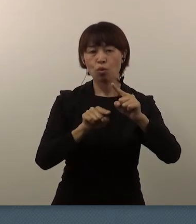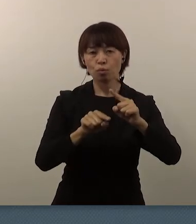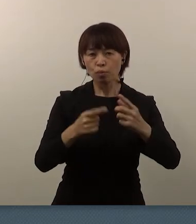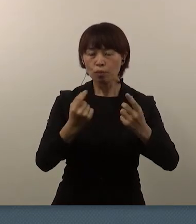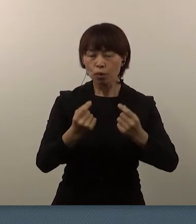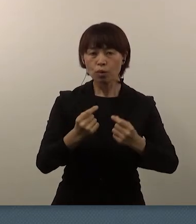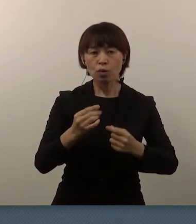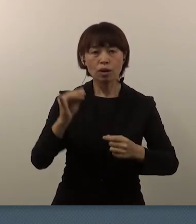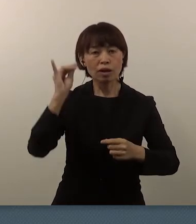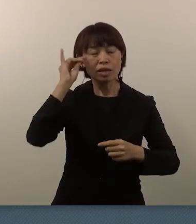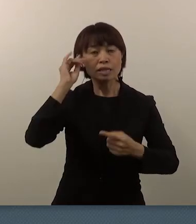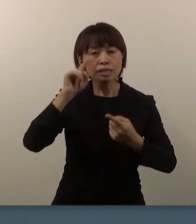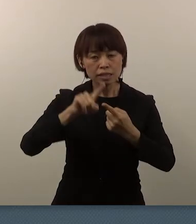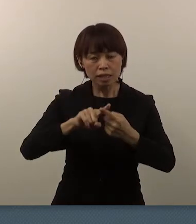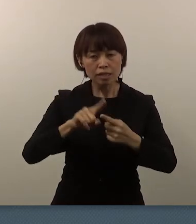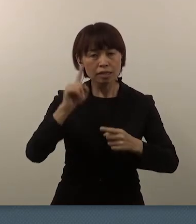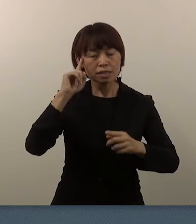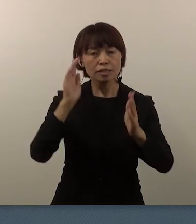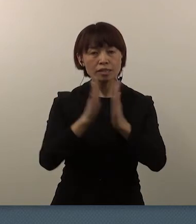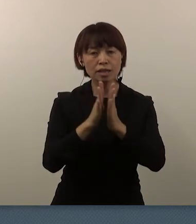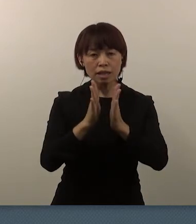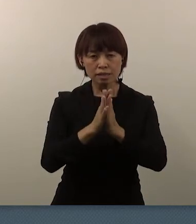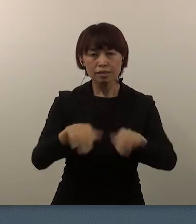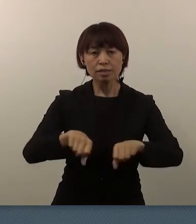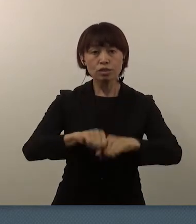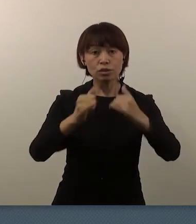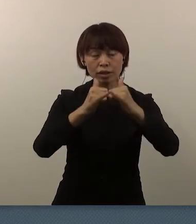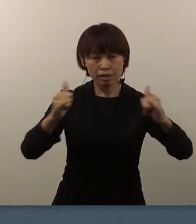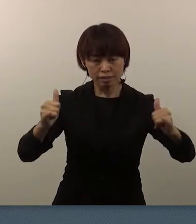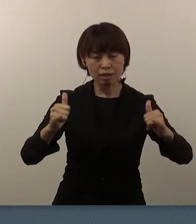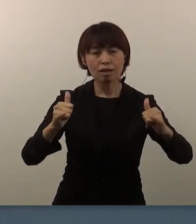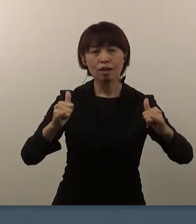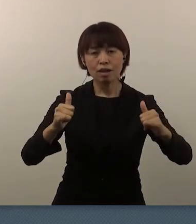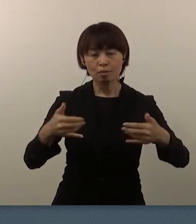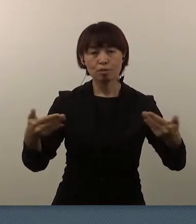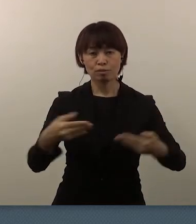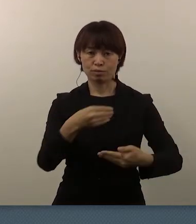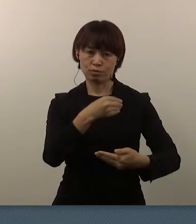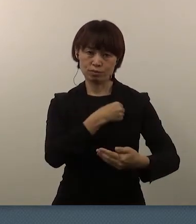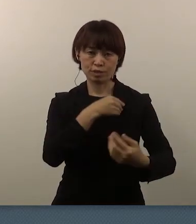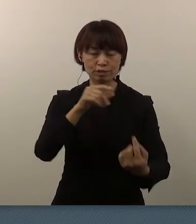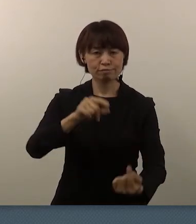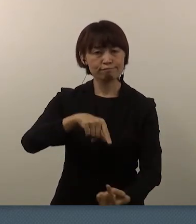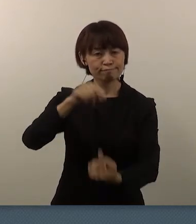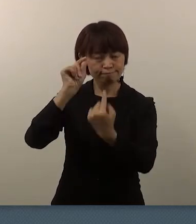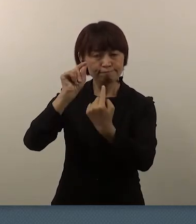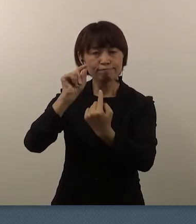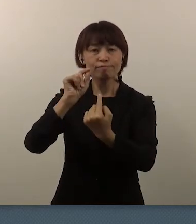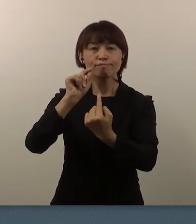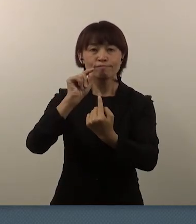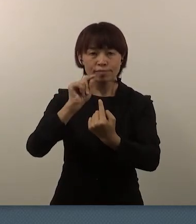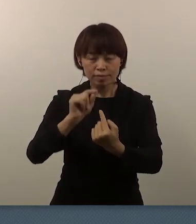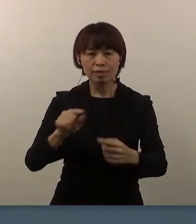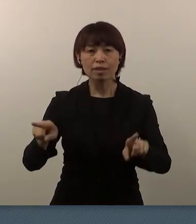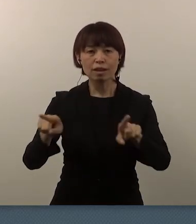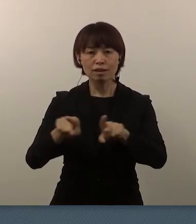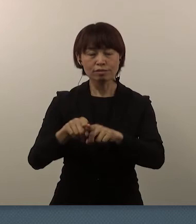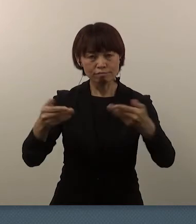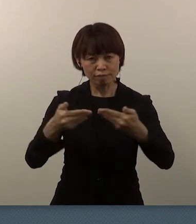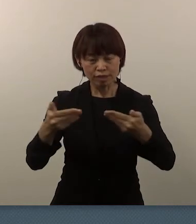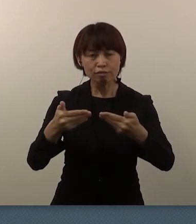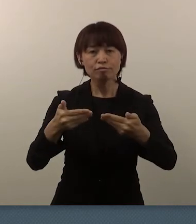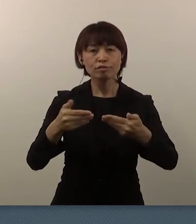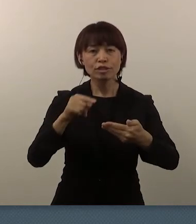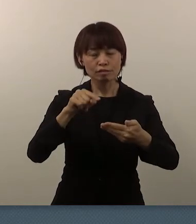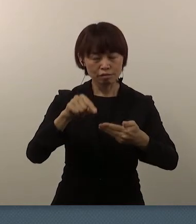者の皆さんでありますとか精神障害者の皆さん、そういった方も職員として採用して、まさに共に生きていくというのを形として見